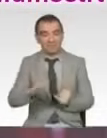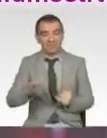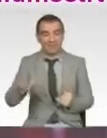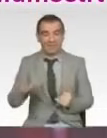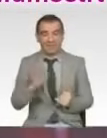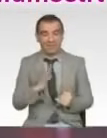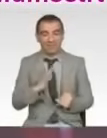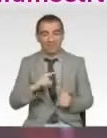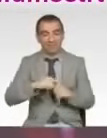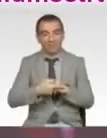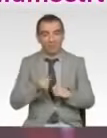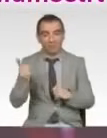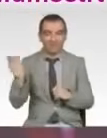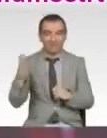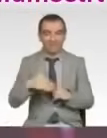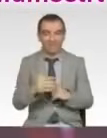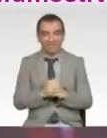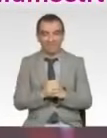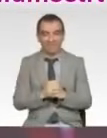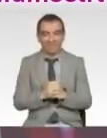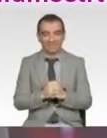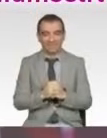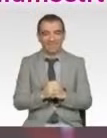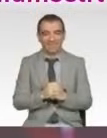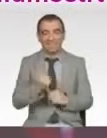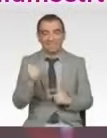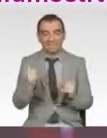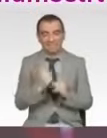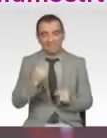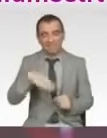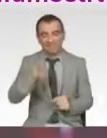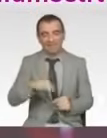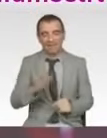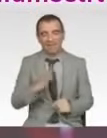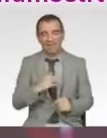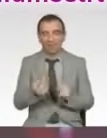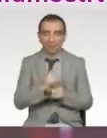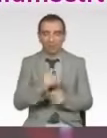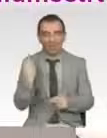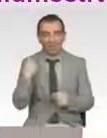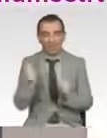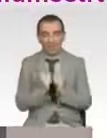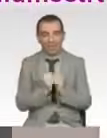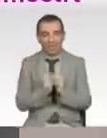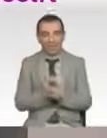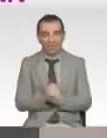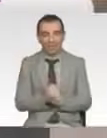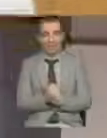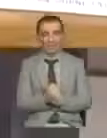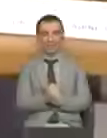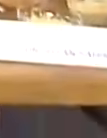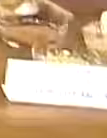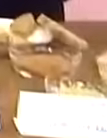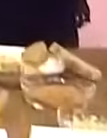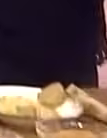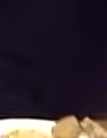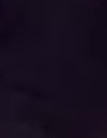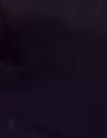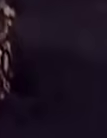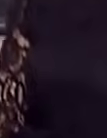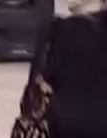var. Hafta haftaya da onu getir. Çok kısa bir reklam. Reklamlardan sonra buradayız efendim.